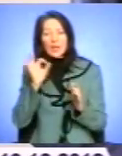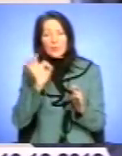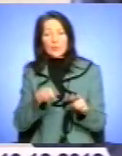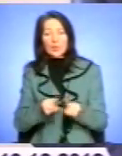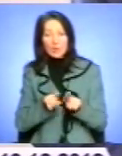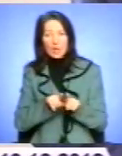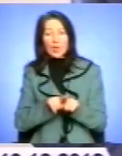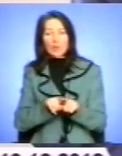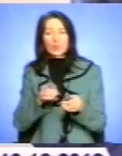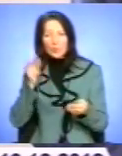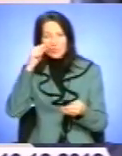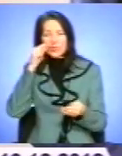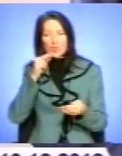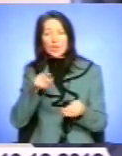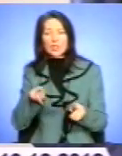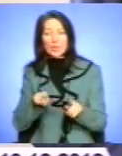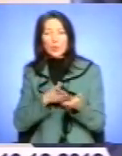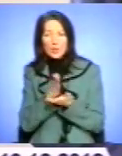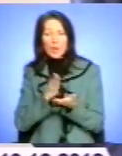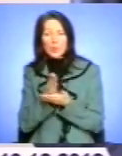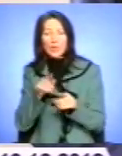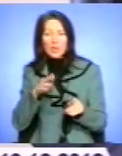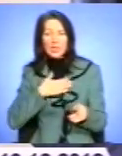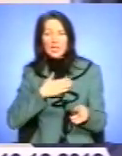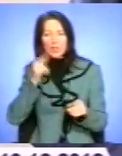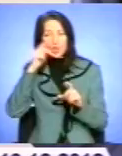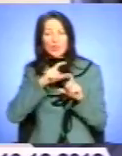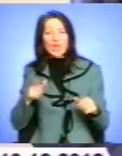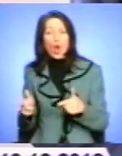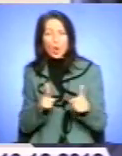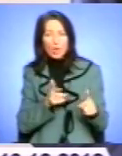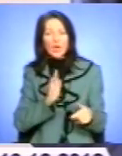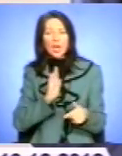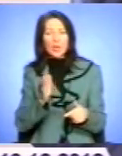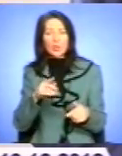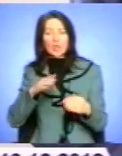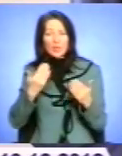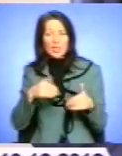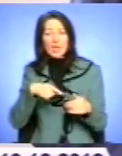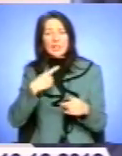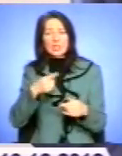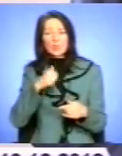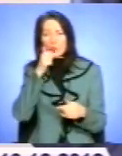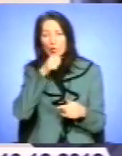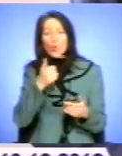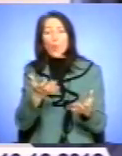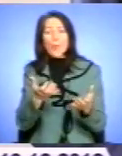спеціальностях з Подільським державним агротехнічним університетом, готова і буде вже з наступного року брати на